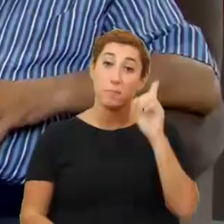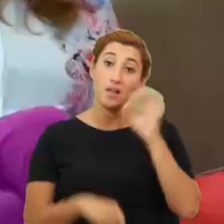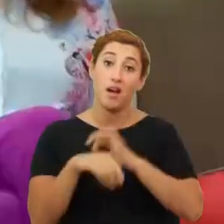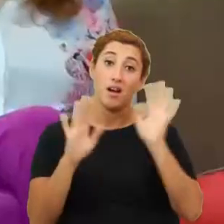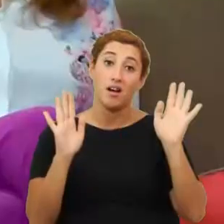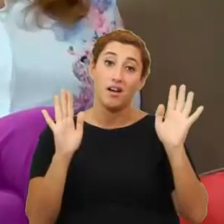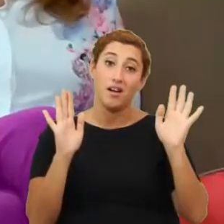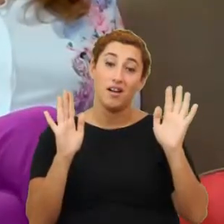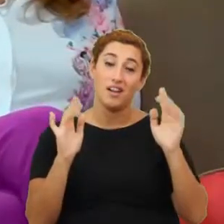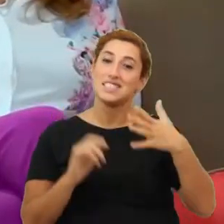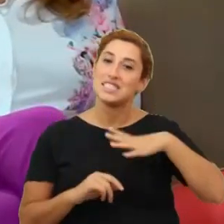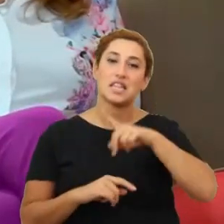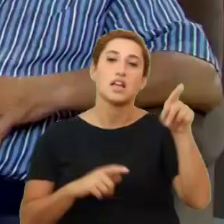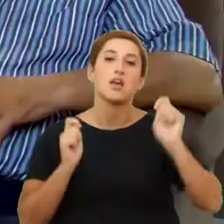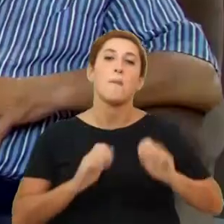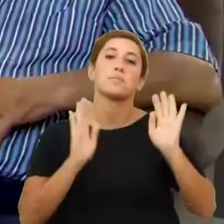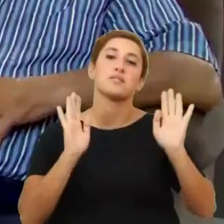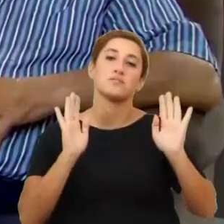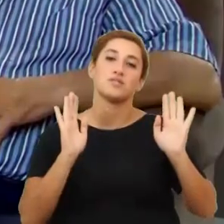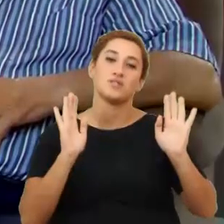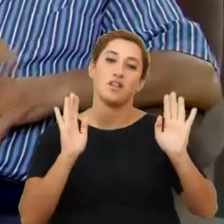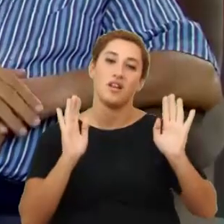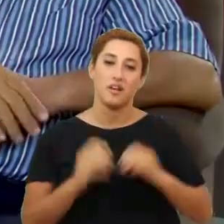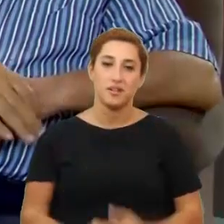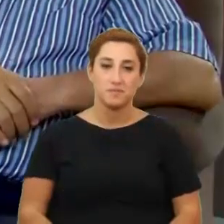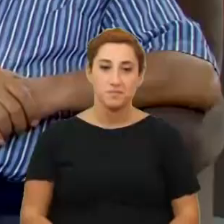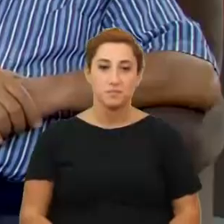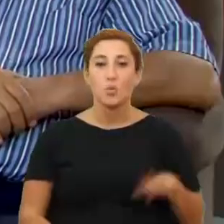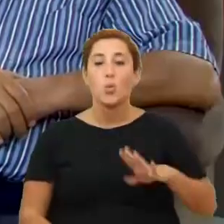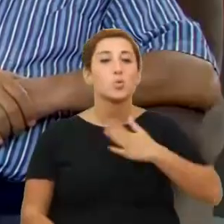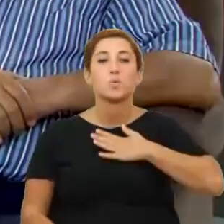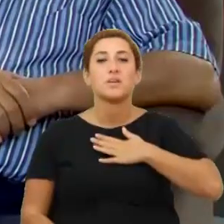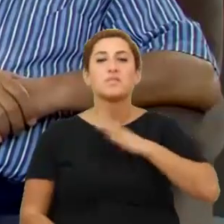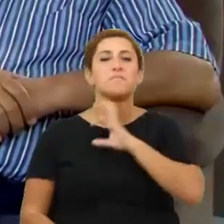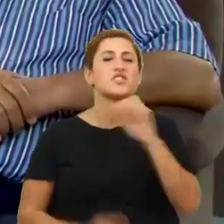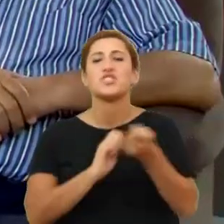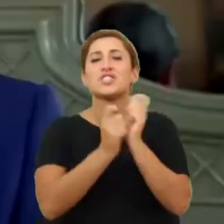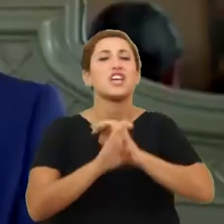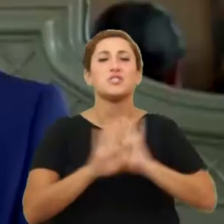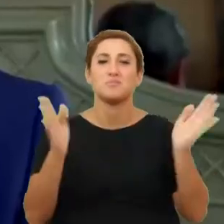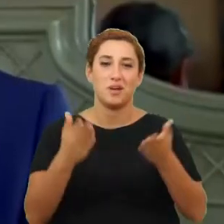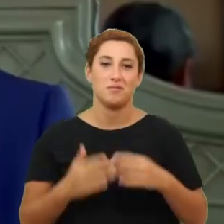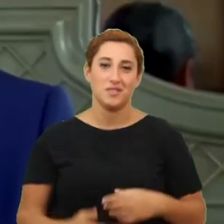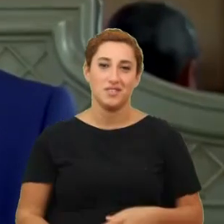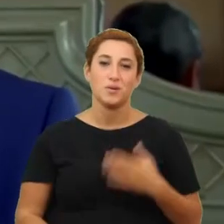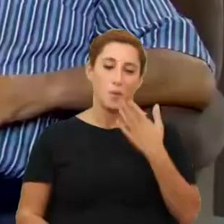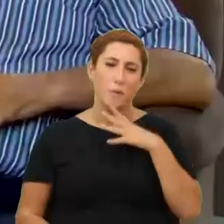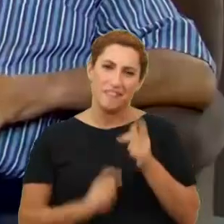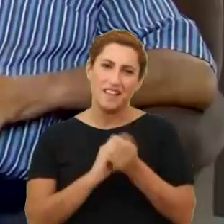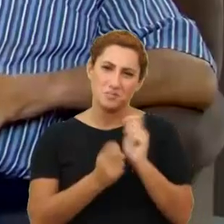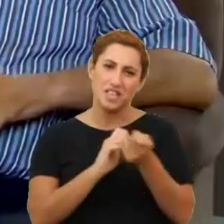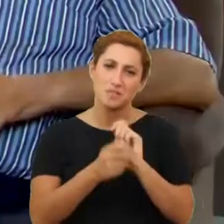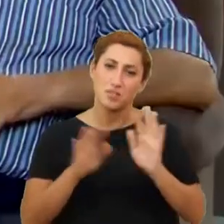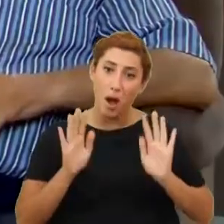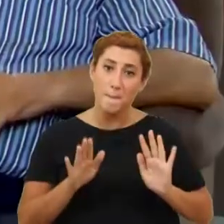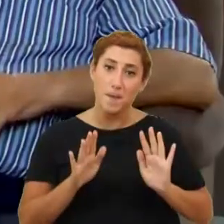dakika. İstediklerini yaptırmışlar. Oğlum benim hiç değişmemiş. Yok değişmiş.